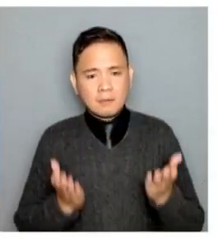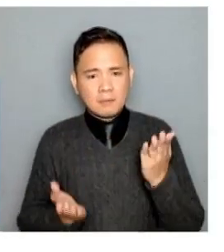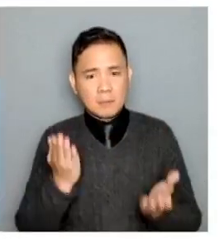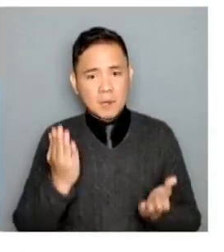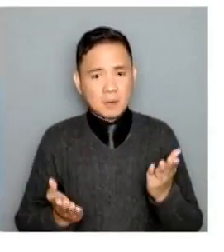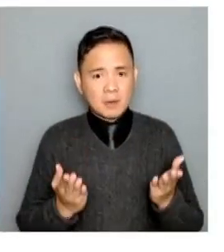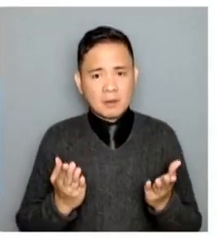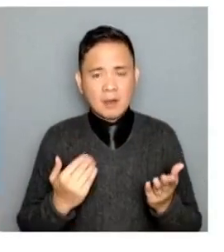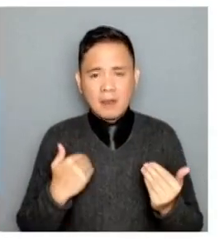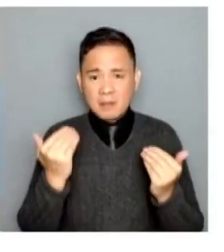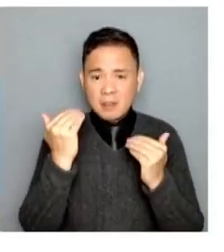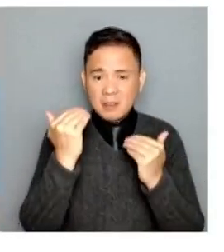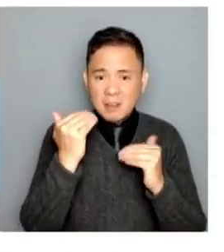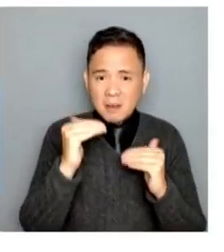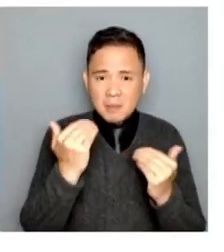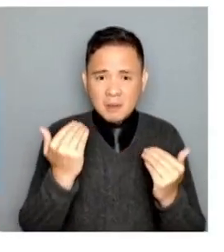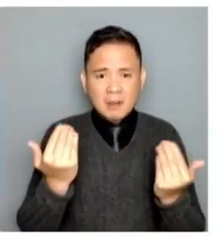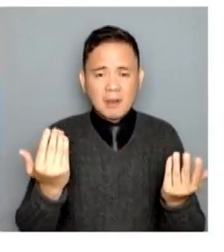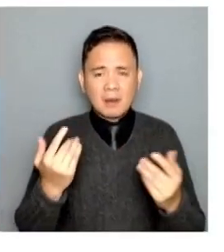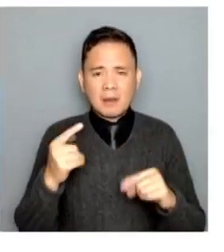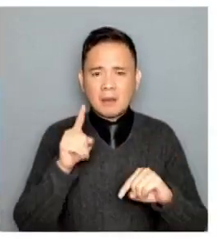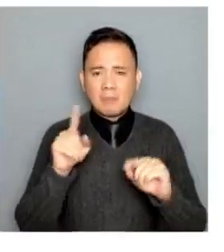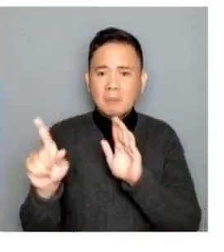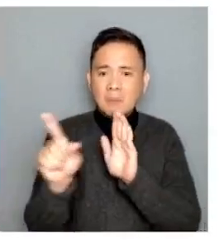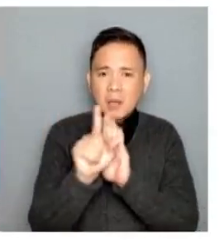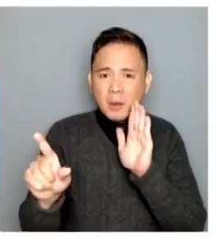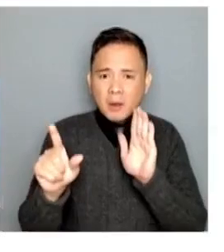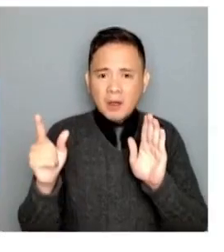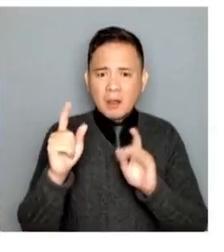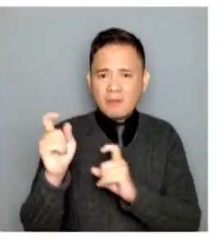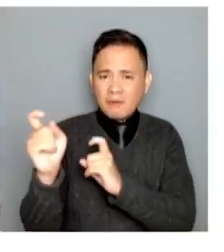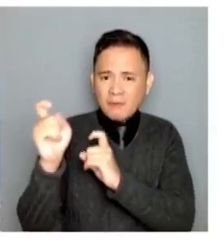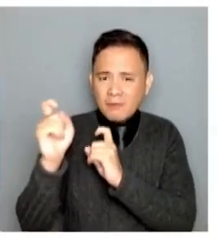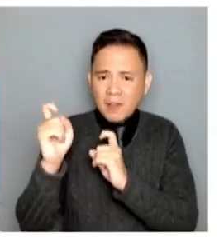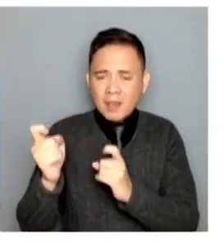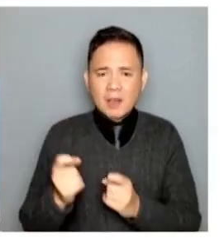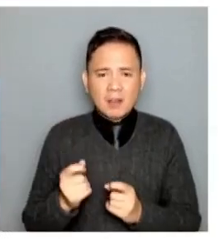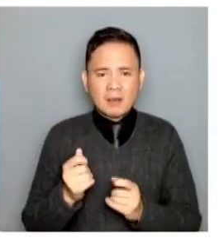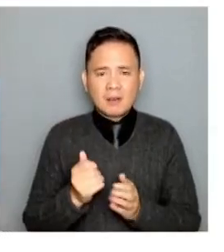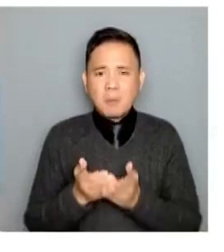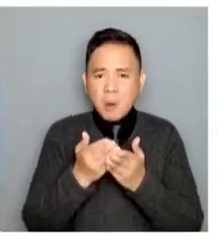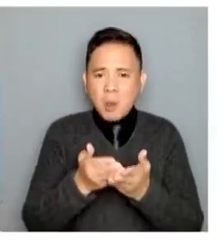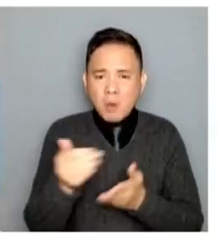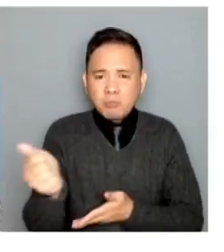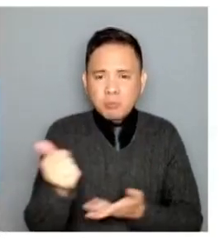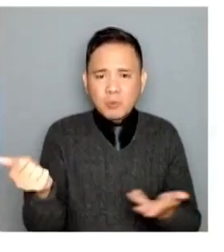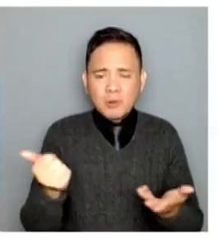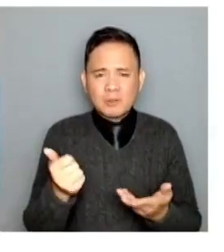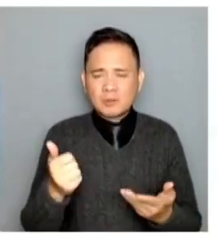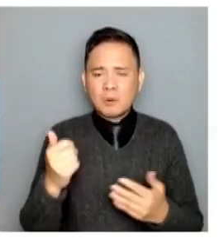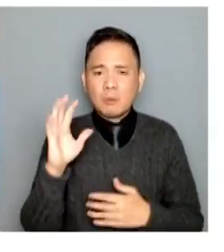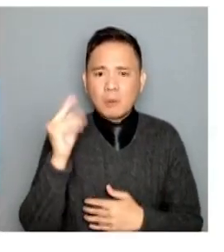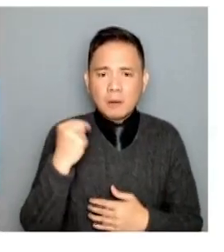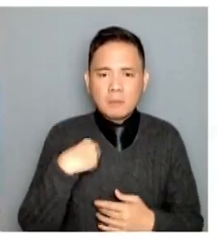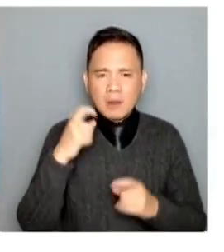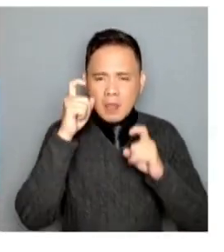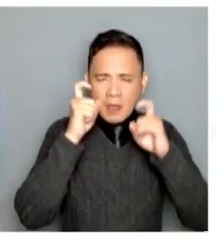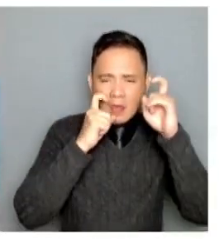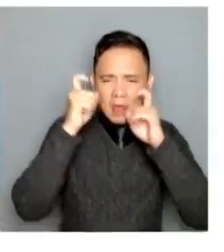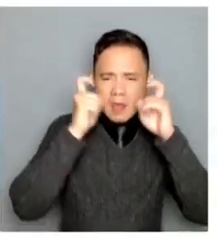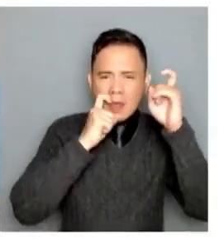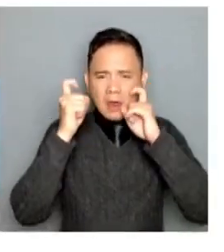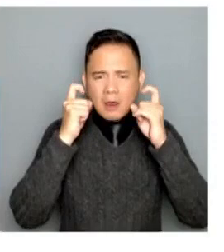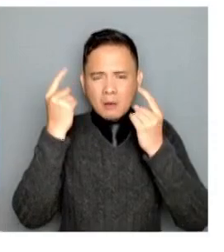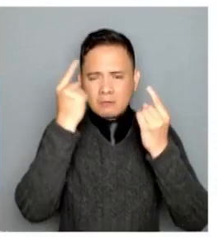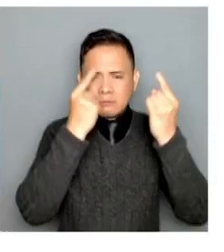kailan kami pagbabawalan sa dagat, kailan kami makakahanap buhay. Yun yung nakikita ko sa itsura ng mukha ng mga Fisher